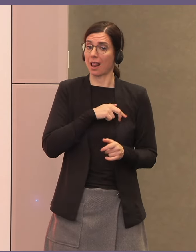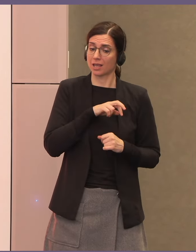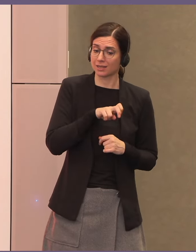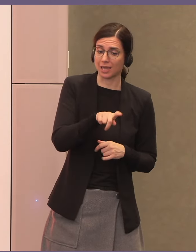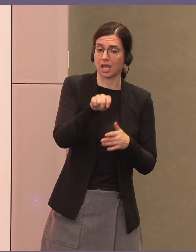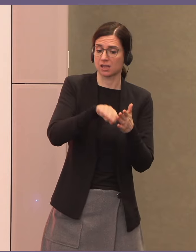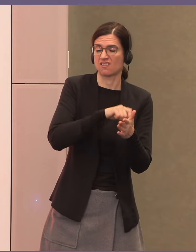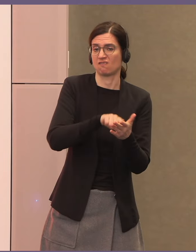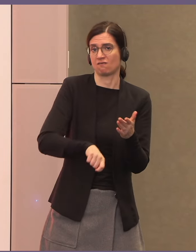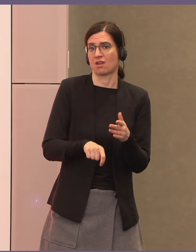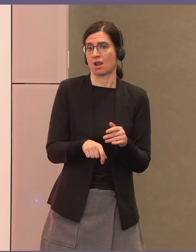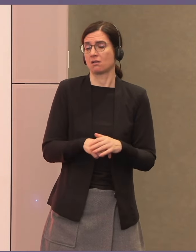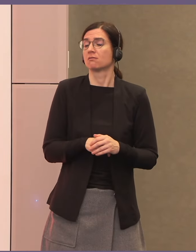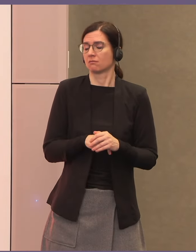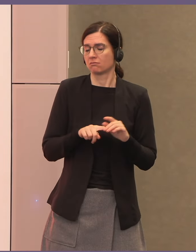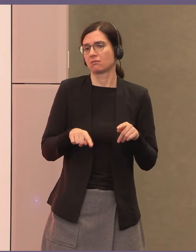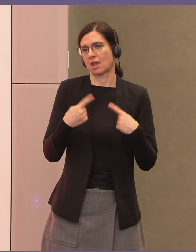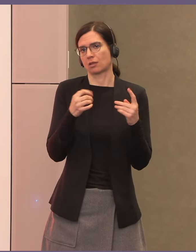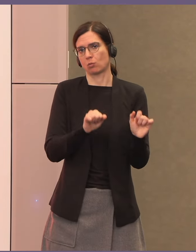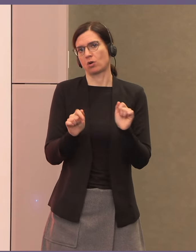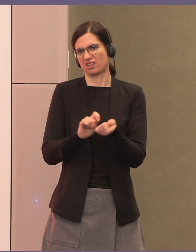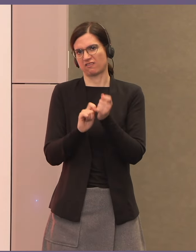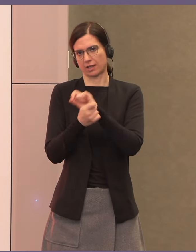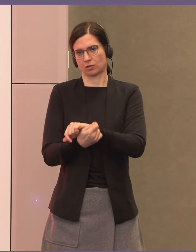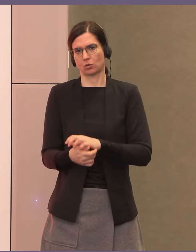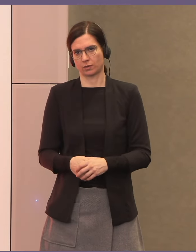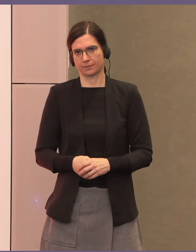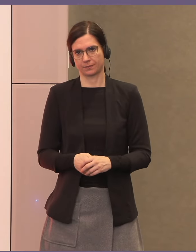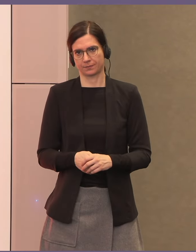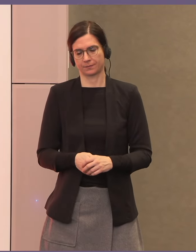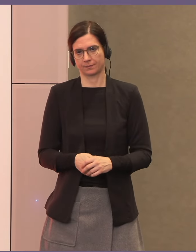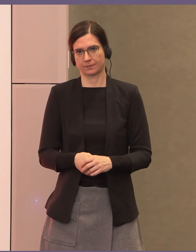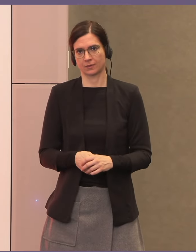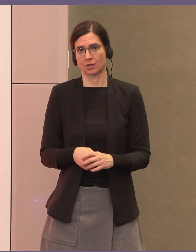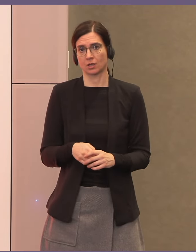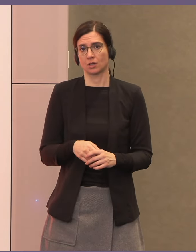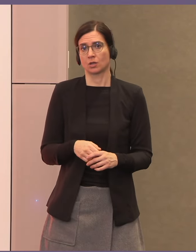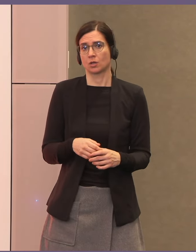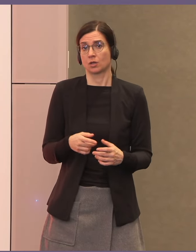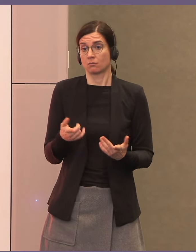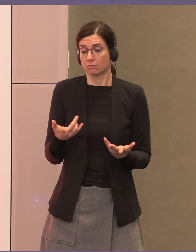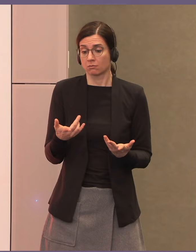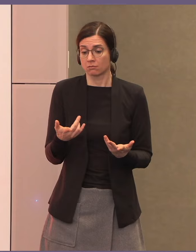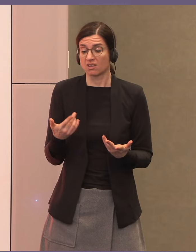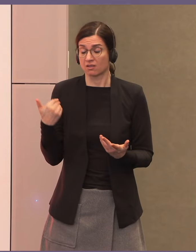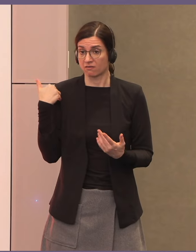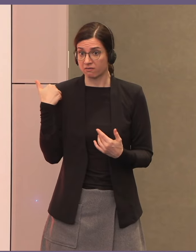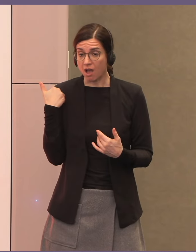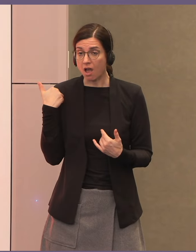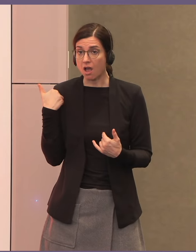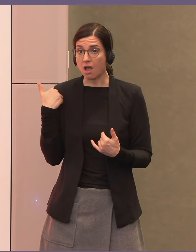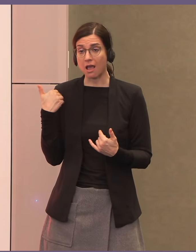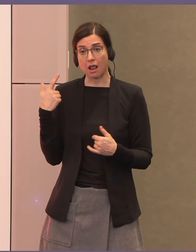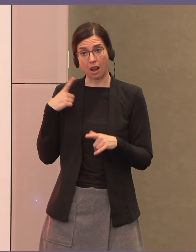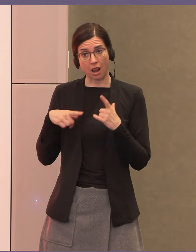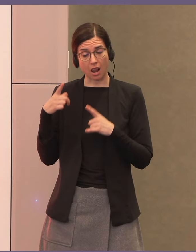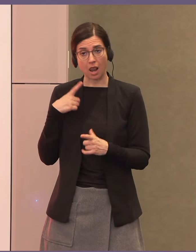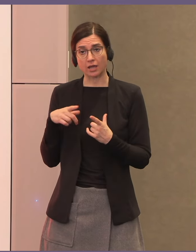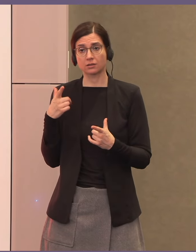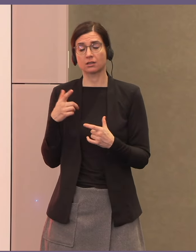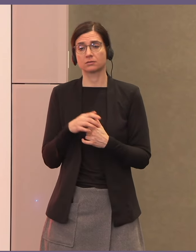Kommission selbst wurde ja von einer Politikerin angeführt und das Ergebnis war, dass